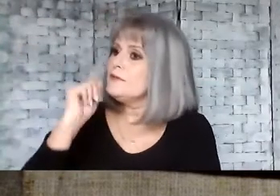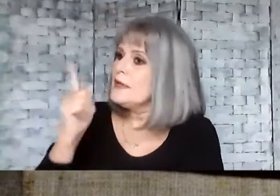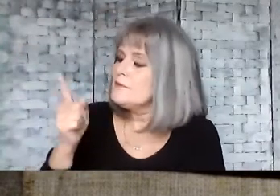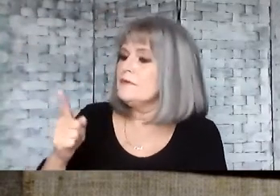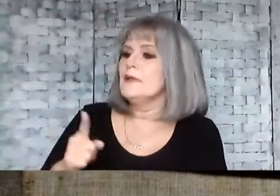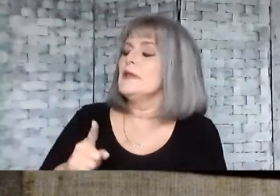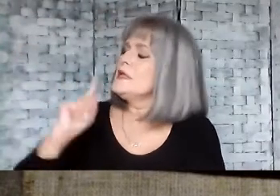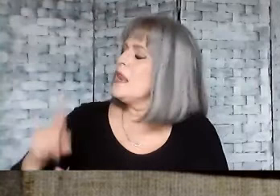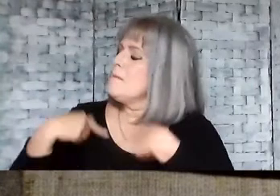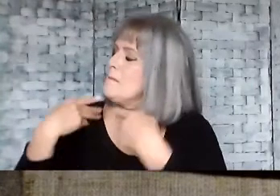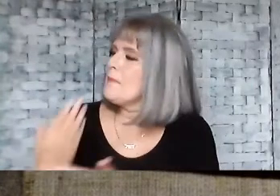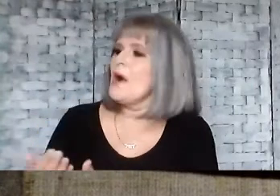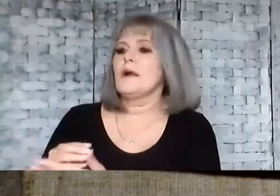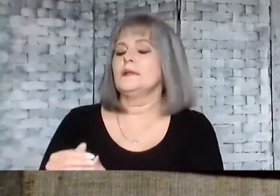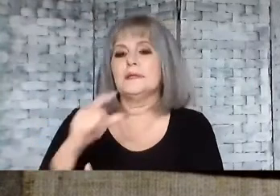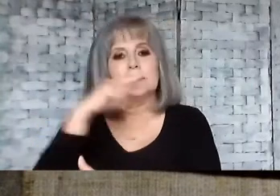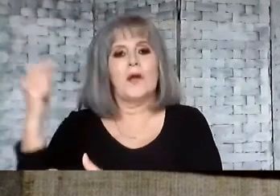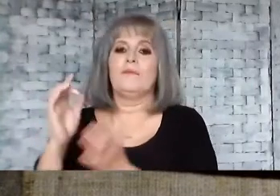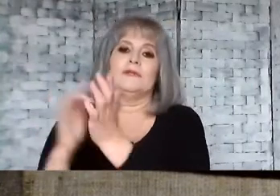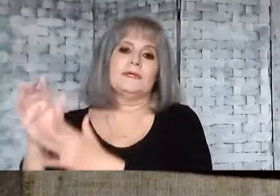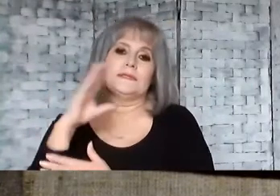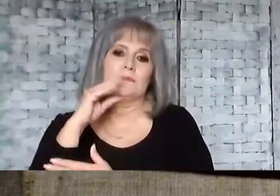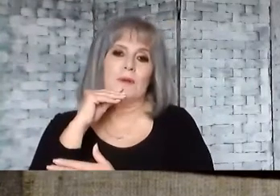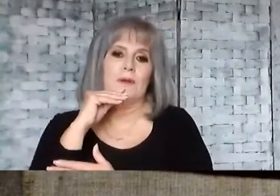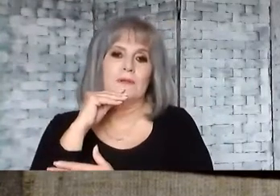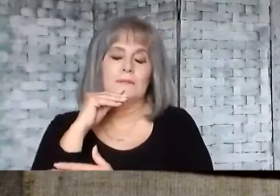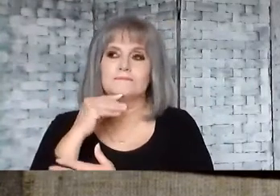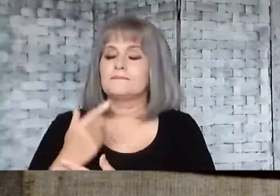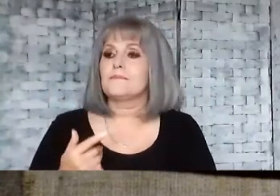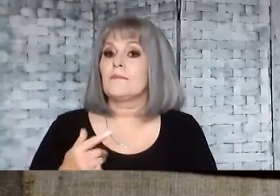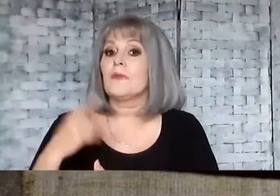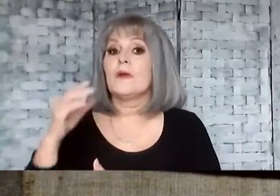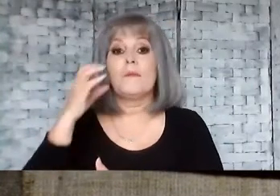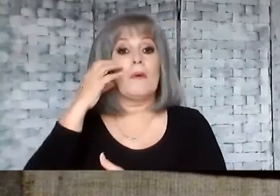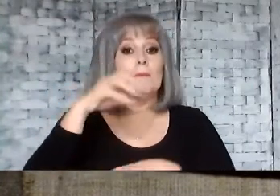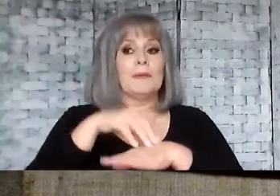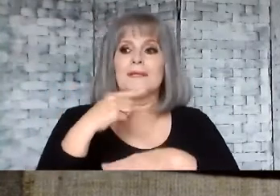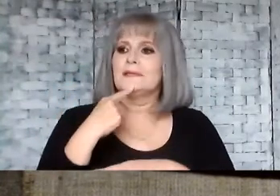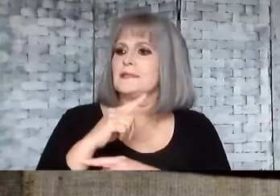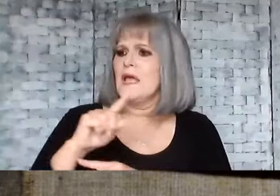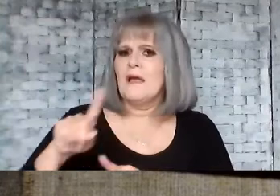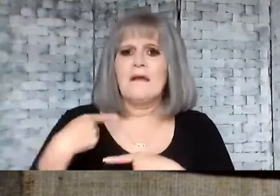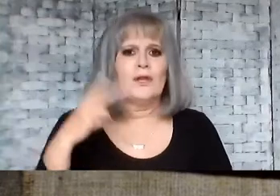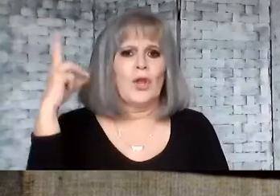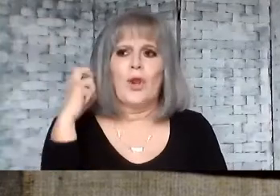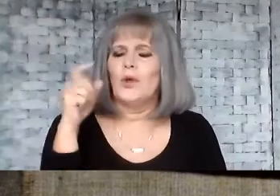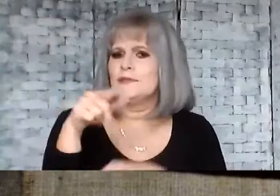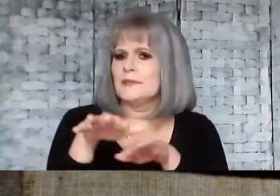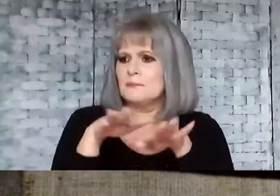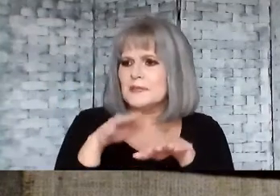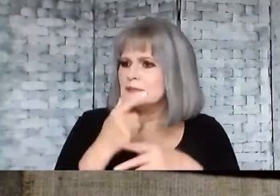nie meer in die naam van Jesus praat nie. En Petrus sê, ons moet meer aan God gehoorsaam wees as aan